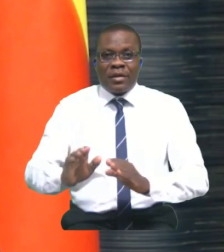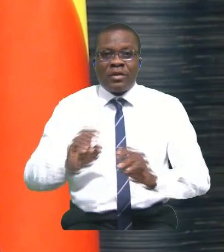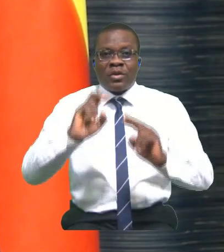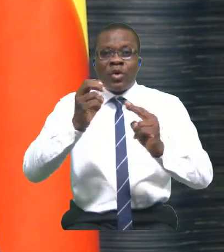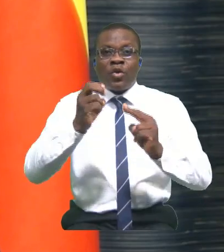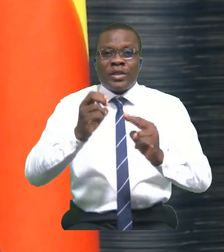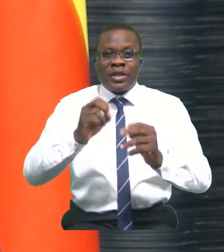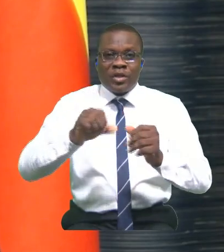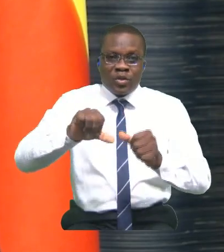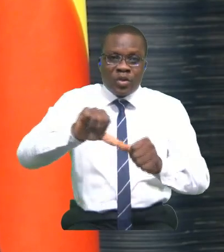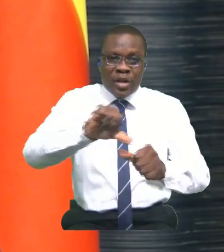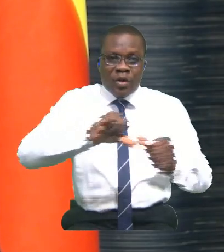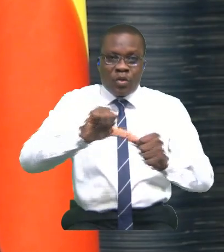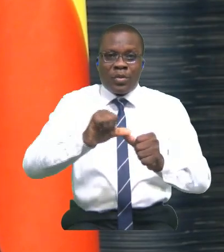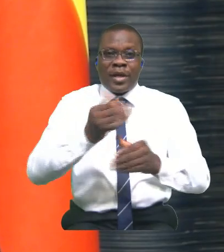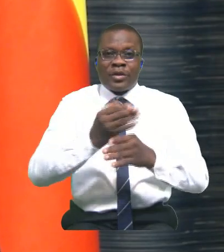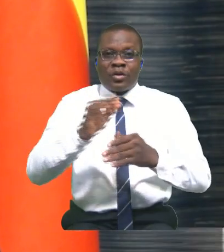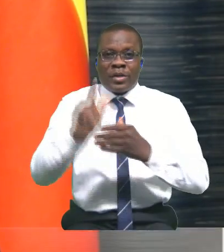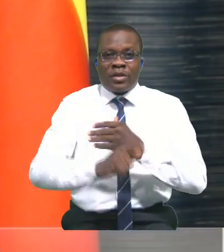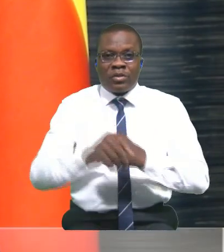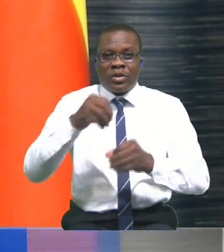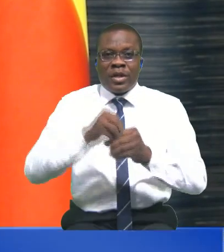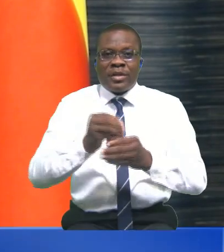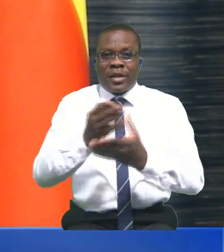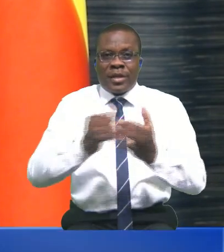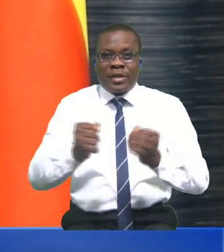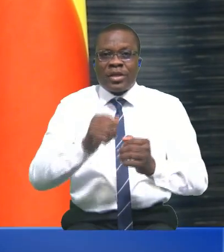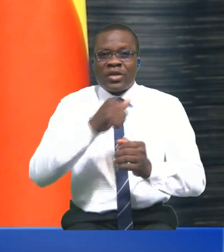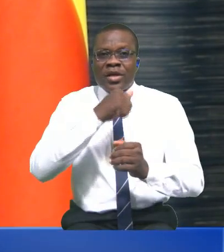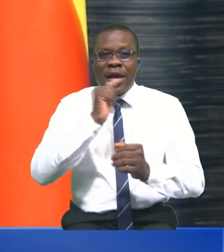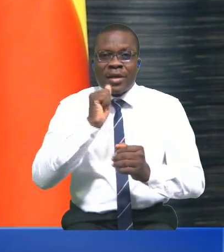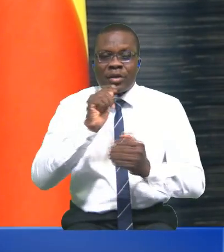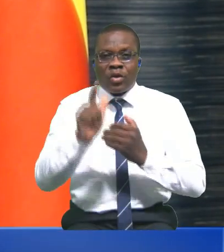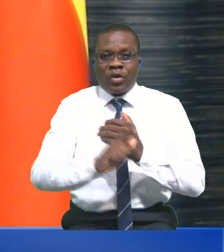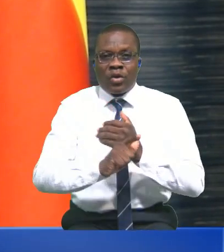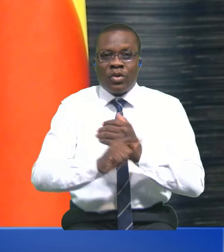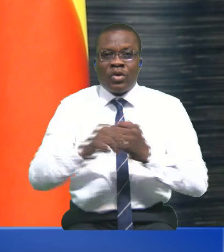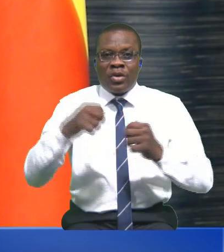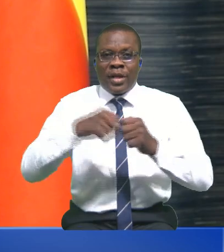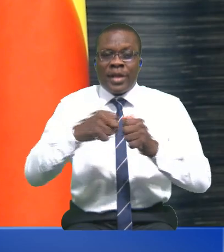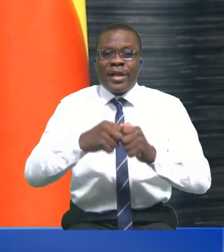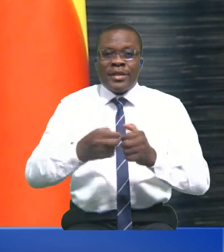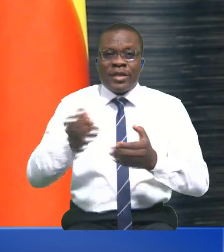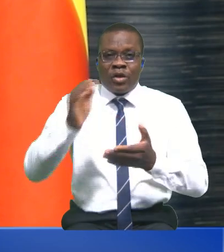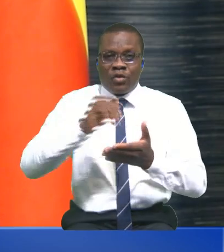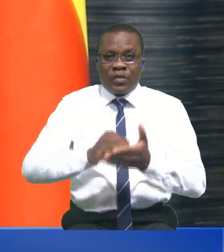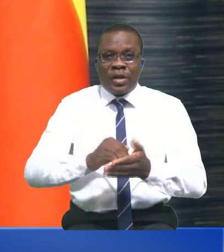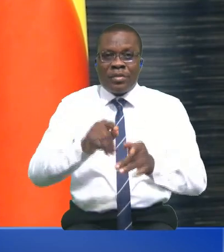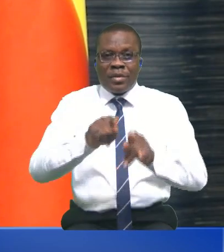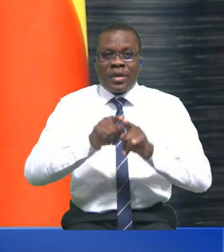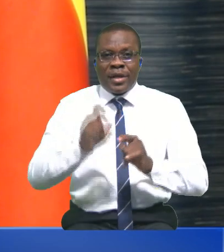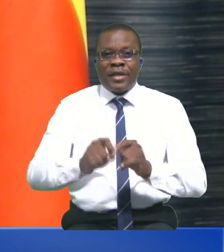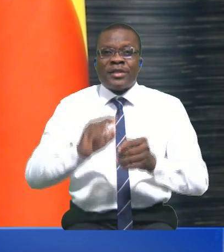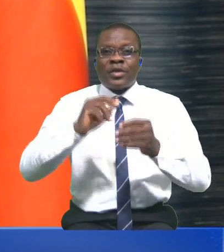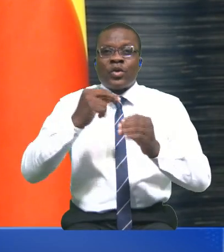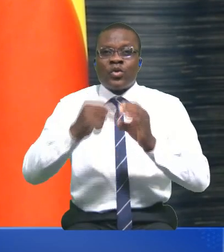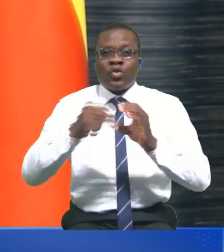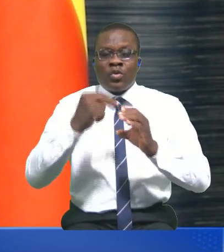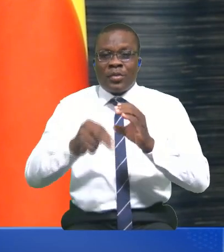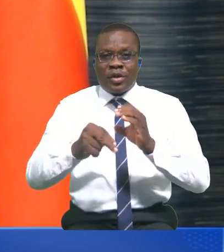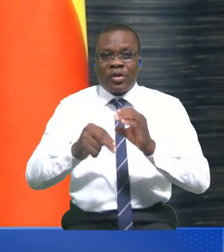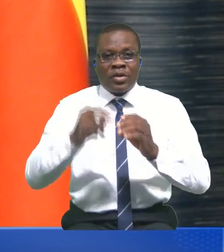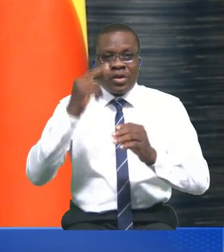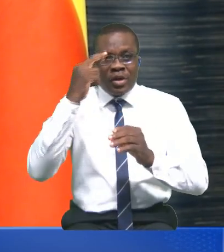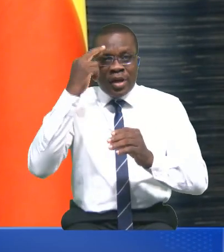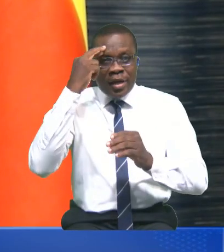coopération bilatéral dans les secteurs agricoles des énergies renouvelables ainsi que du numérique en raison